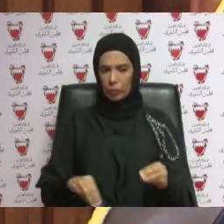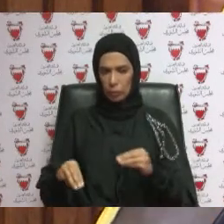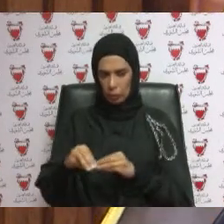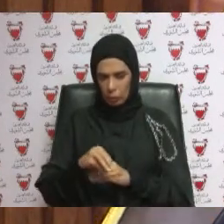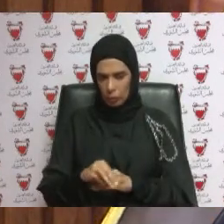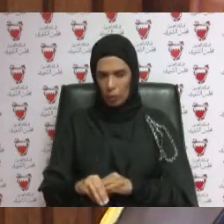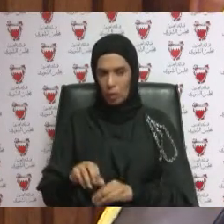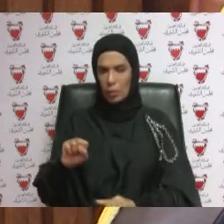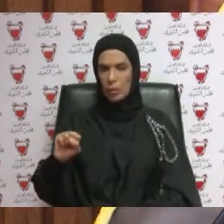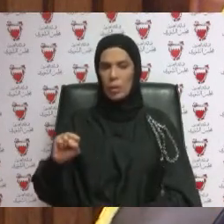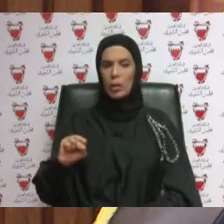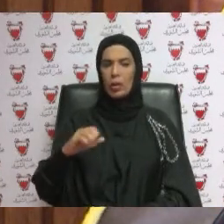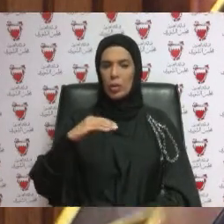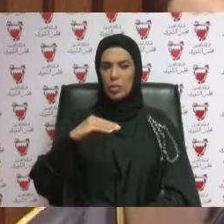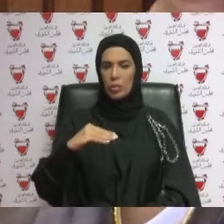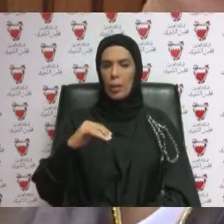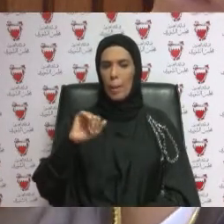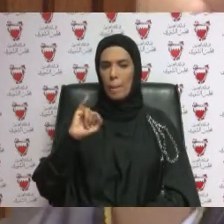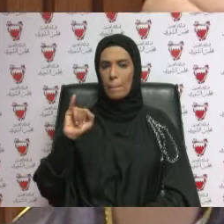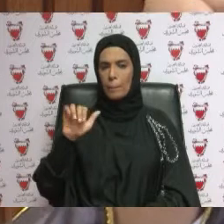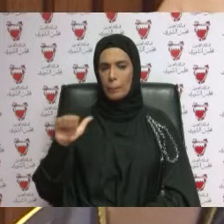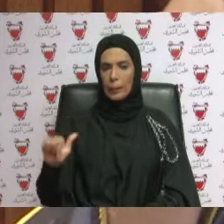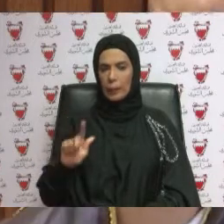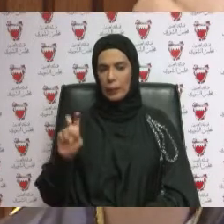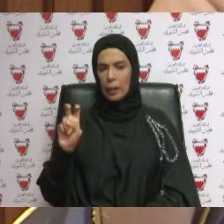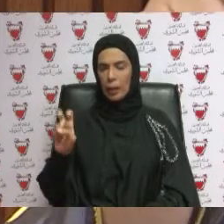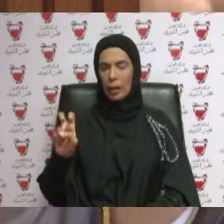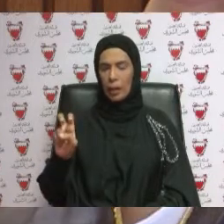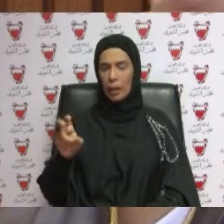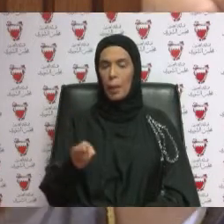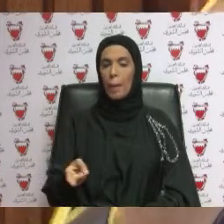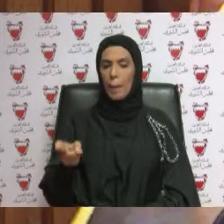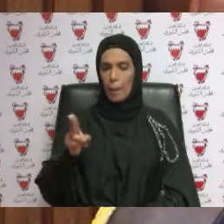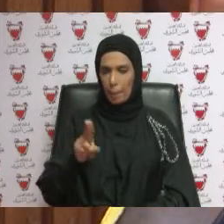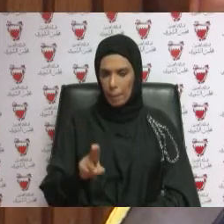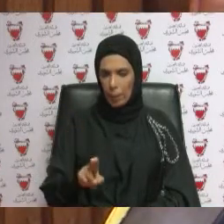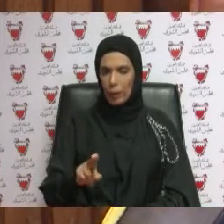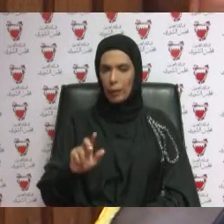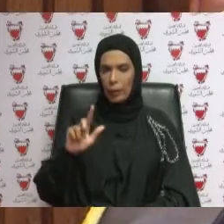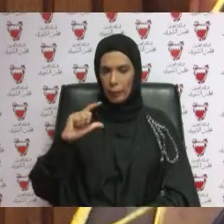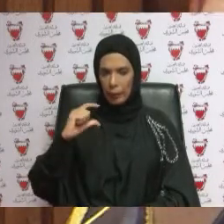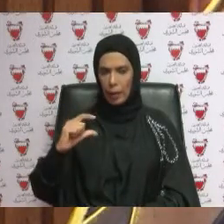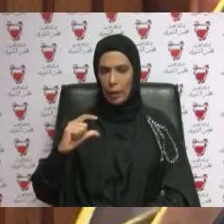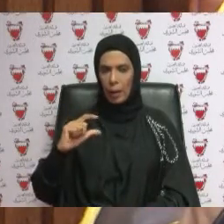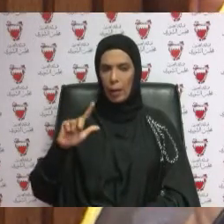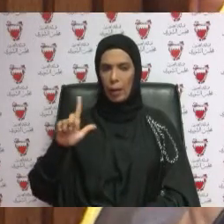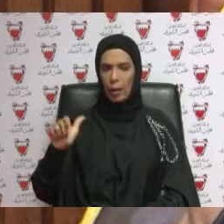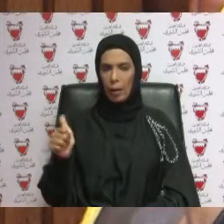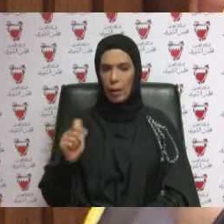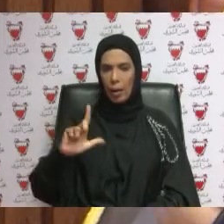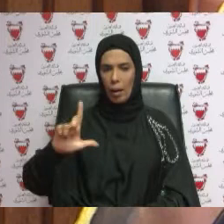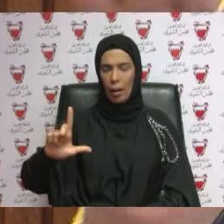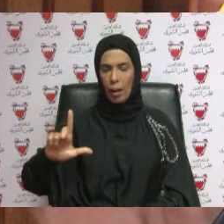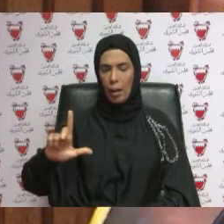الأخ جميلة. نعم. الأخ جميلة. بالنسبة إلى أيضا أثارت الأخ دلال موضوع